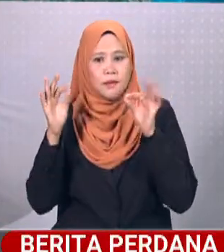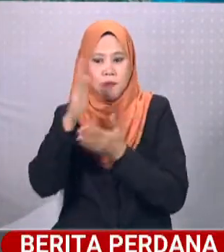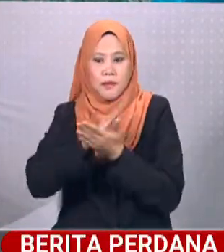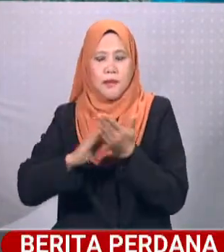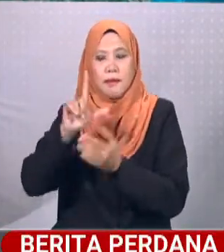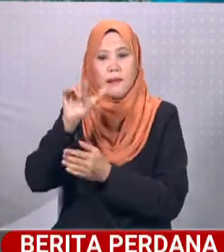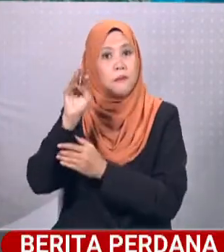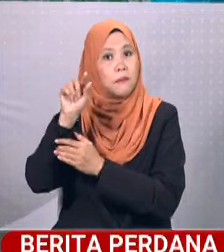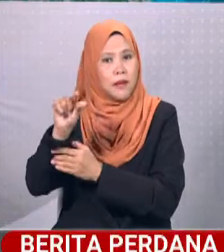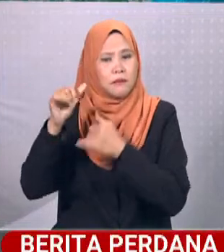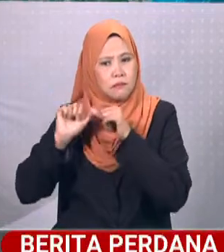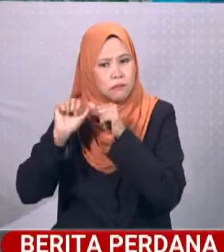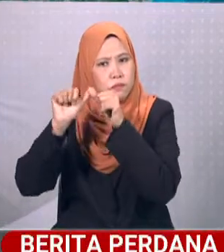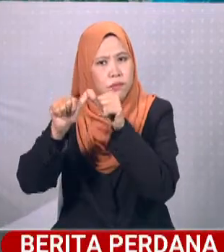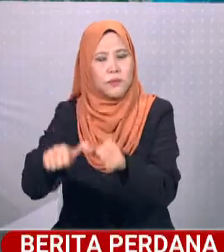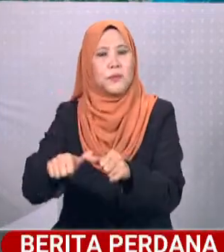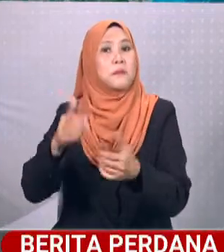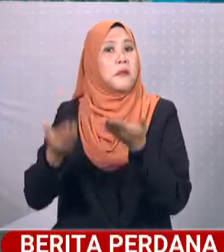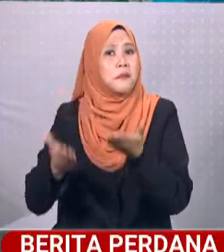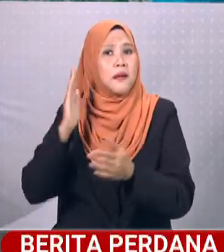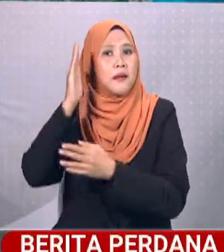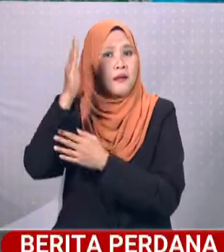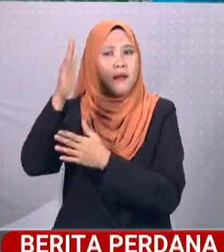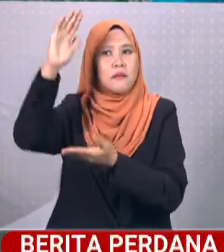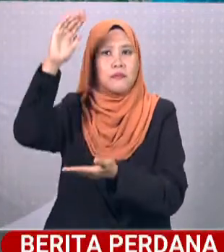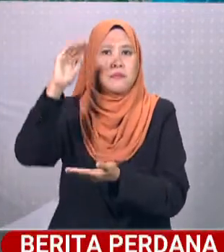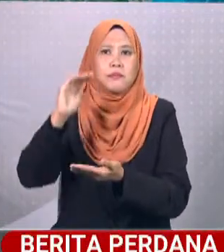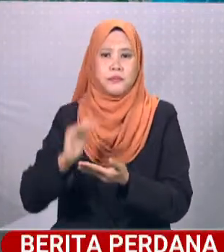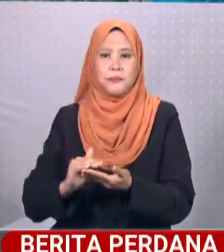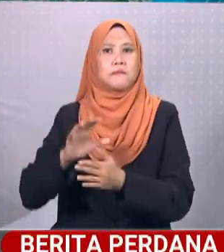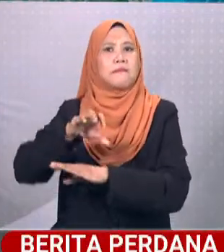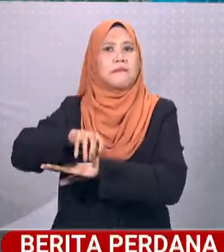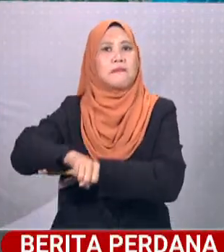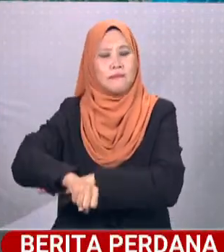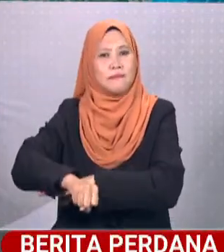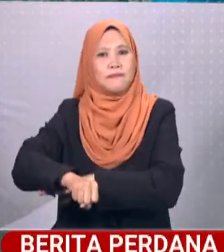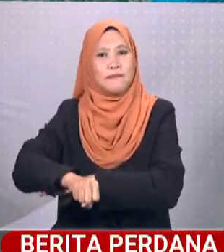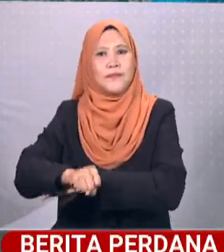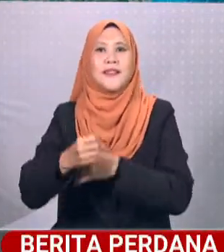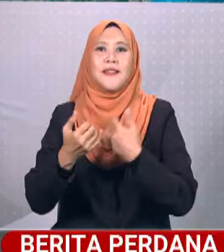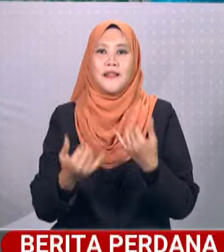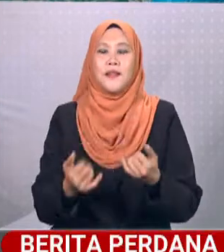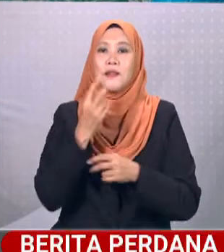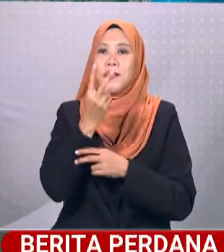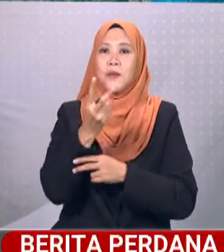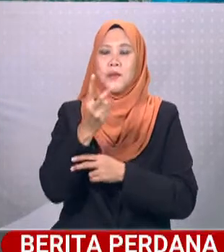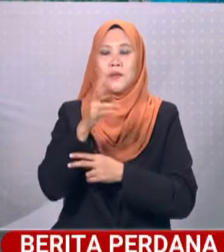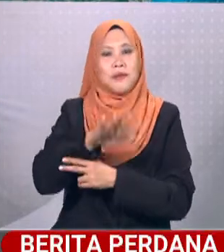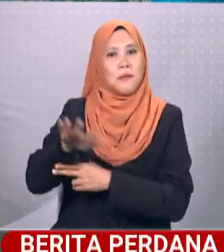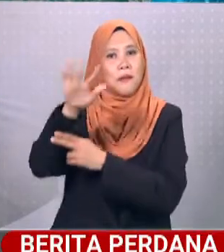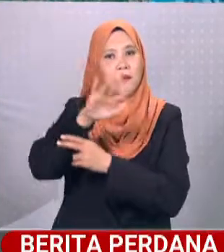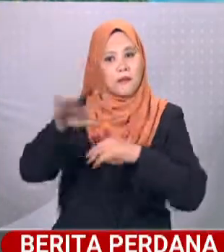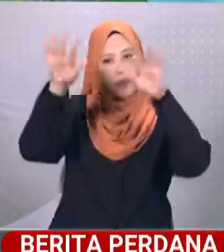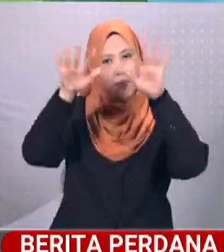bahagian Limbang masih lagi berterusan dan dijangkakan akan mula reda sehingga ke lewat malam nanti. Seterusnya kita lihat ramalan hujan